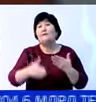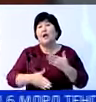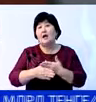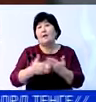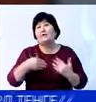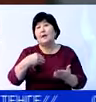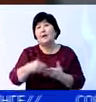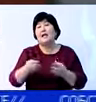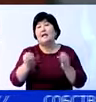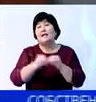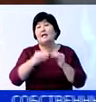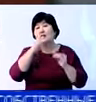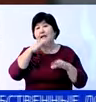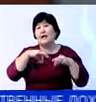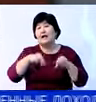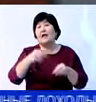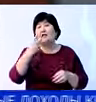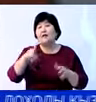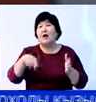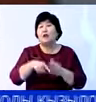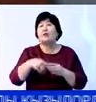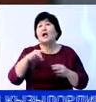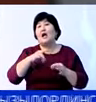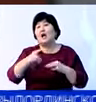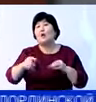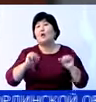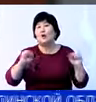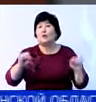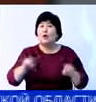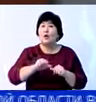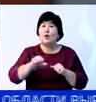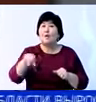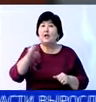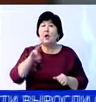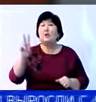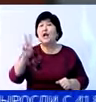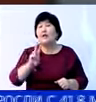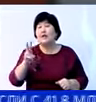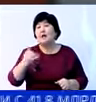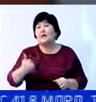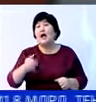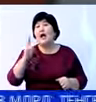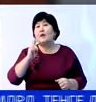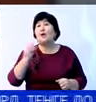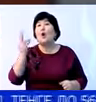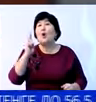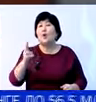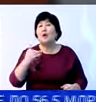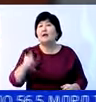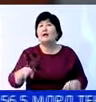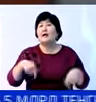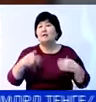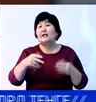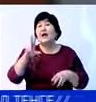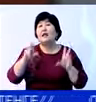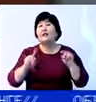мы приобрели 10 газелей для городского и районных отделов спорта. Также, кроме Даулета Ниязбекова, на Камшбека Конкабаева возлагает